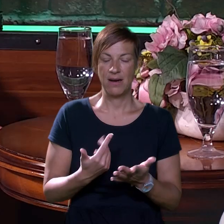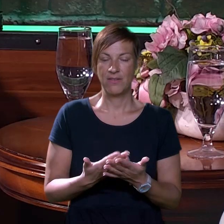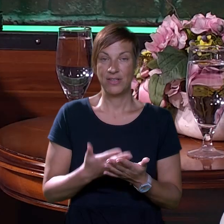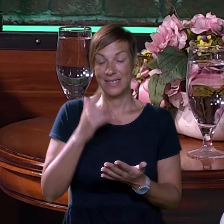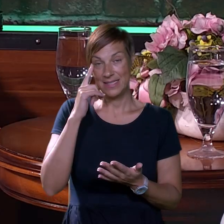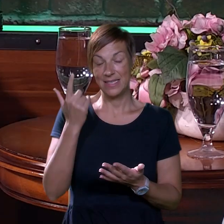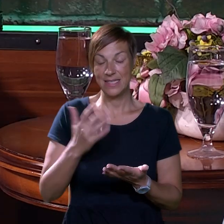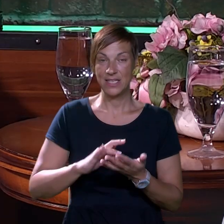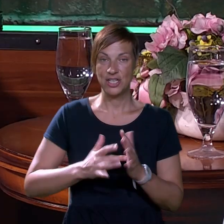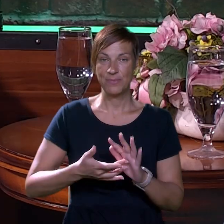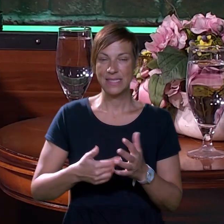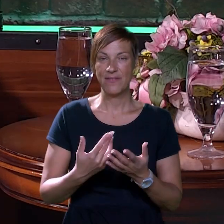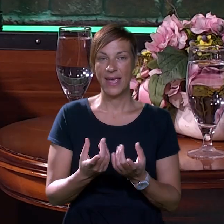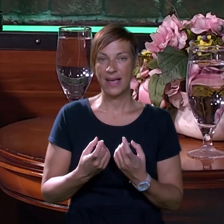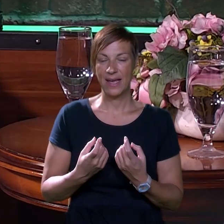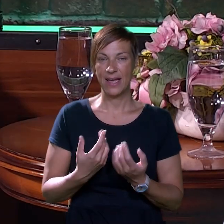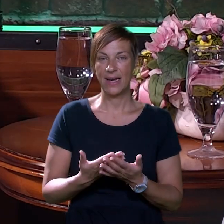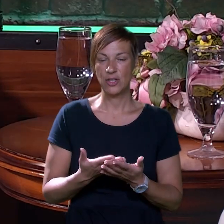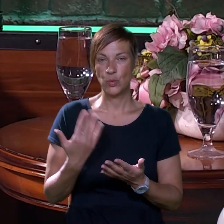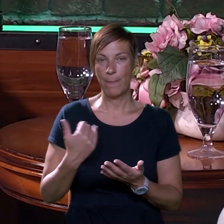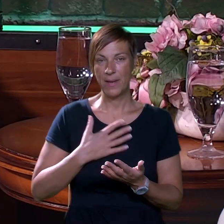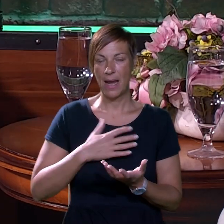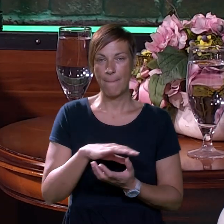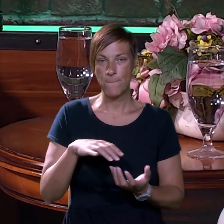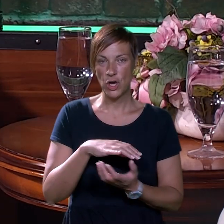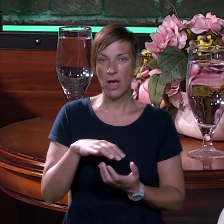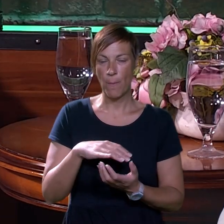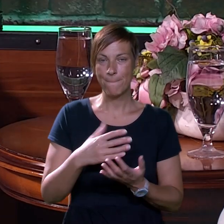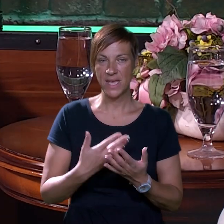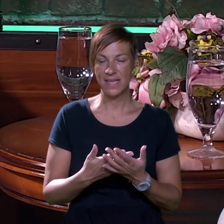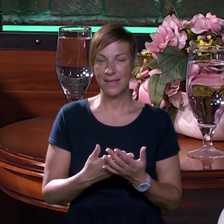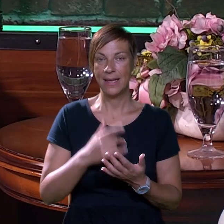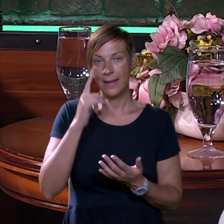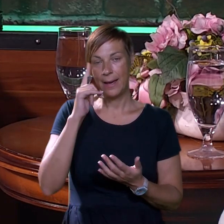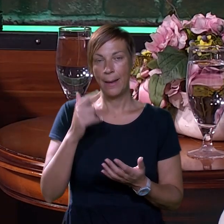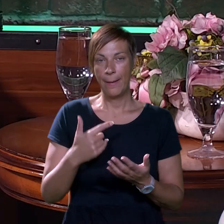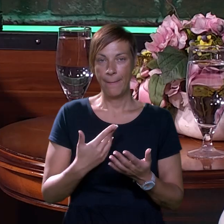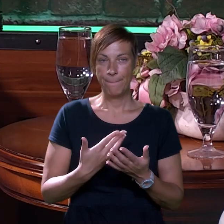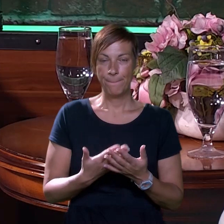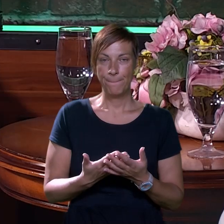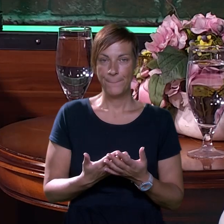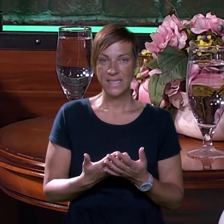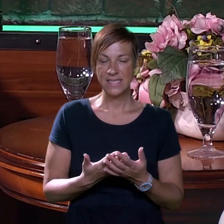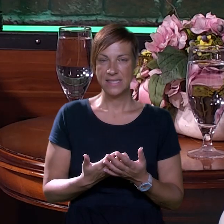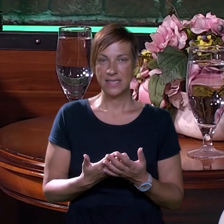da se sjećam svega, ali tu je onda bila moja obitelj i mislim da zaista